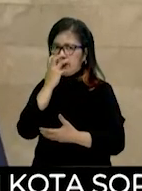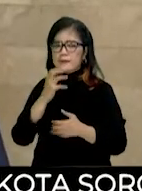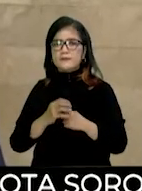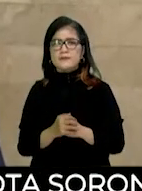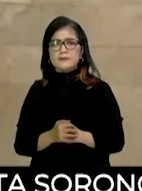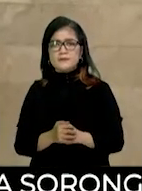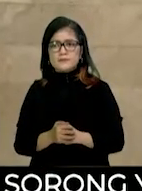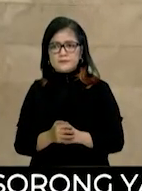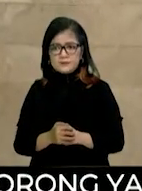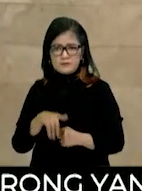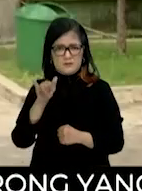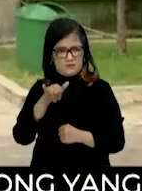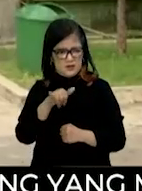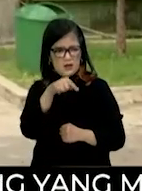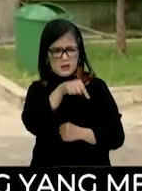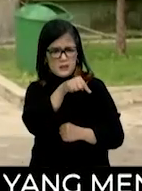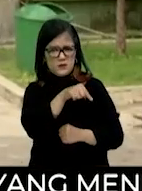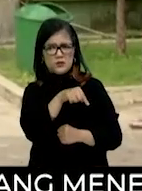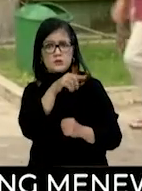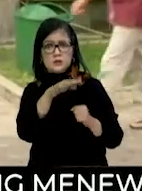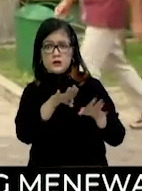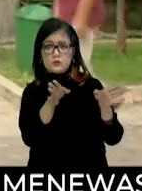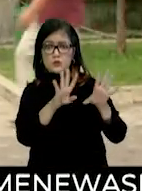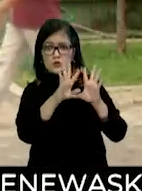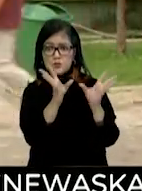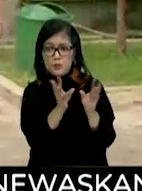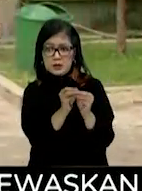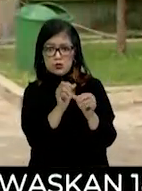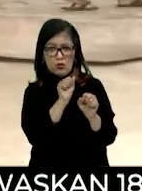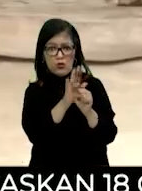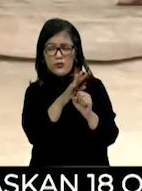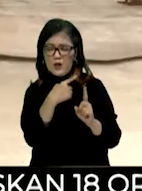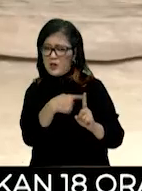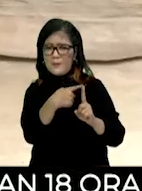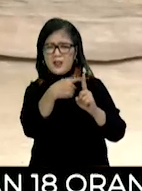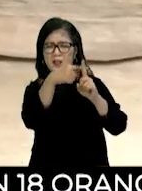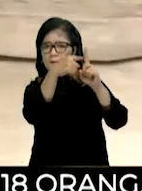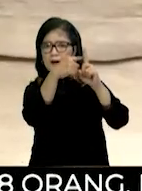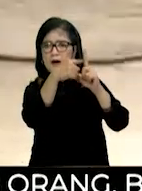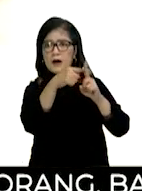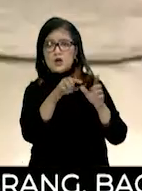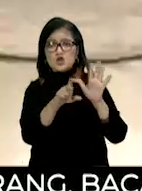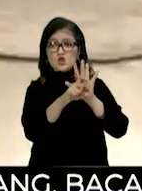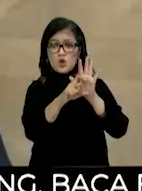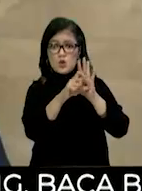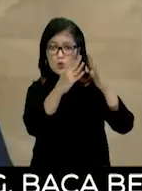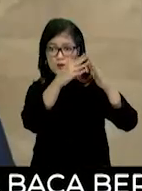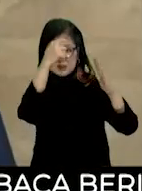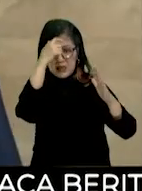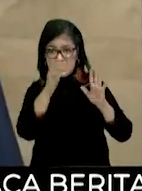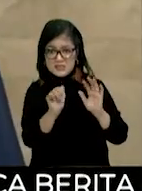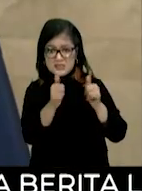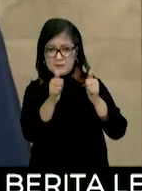kasus COVID-19 seperti di Provinsi DKI Jakarta. Tentu dari persiapan dari sejumlah pihak, salah satunya adalah pihak rumah sakit. Dan